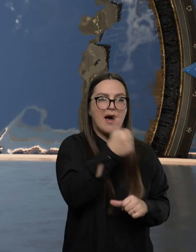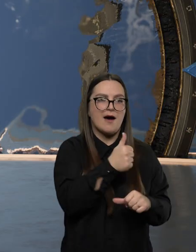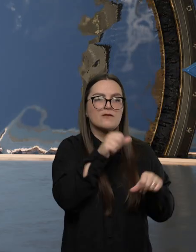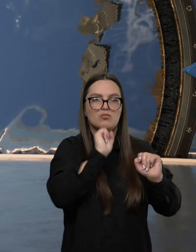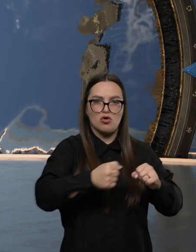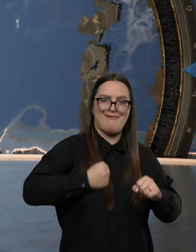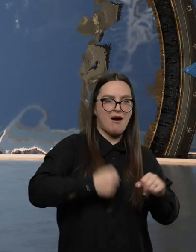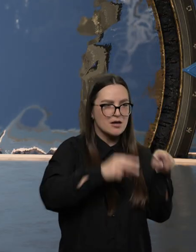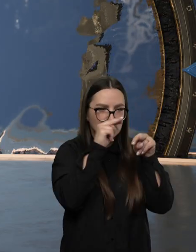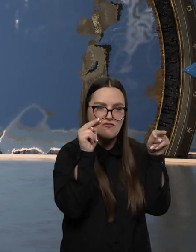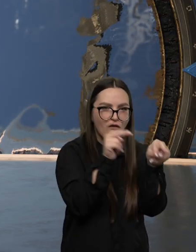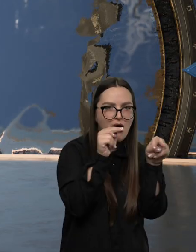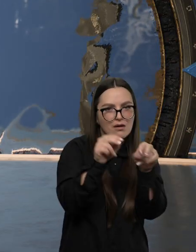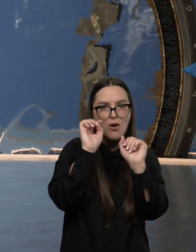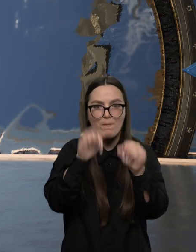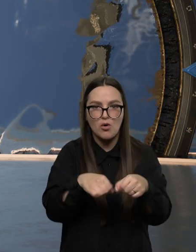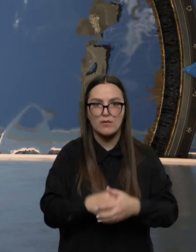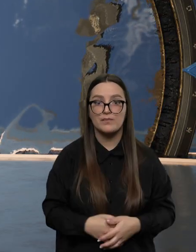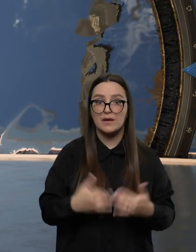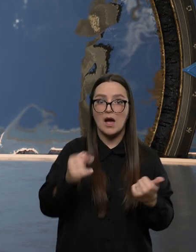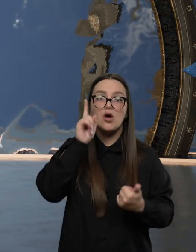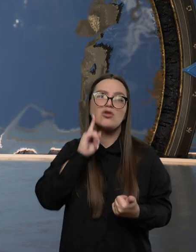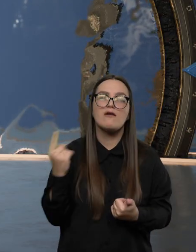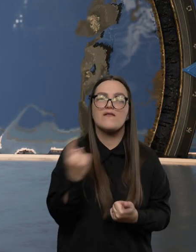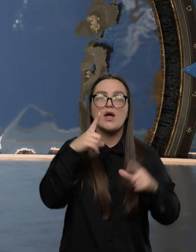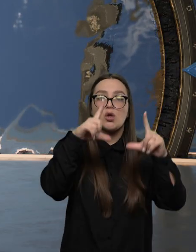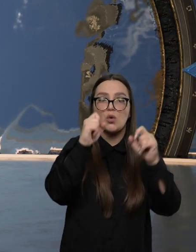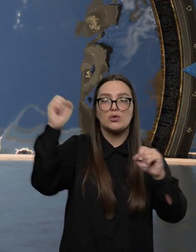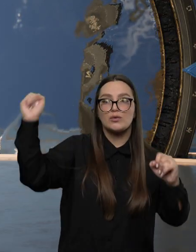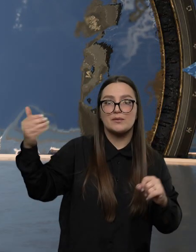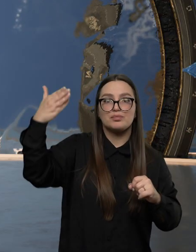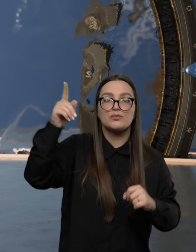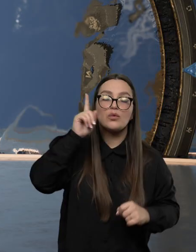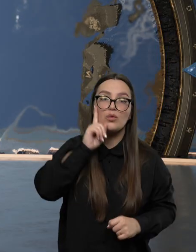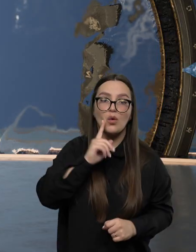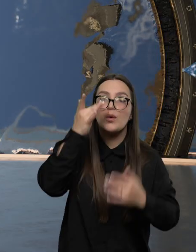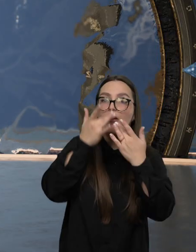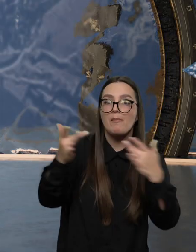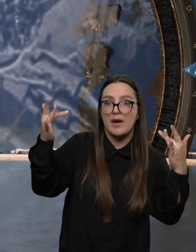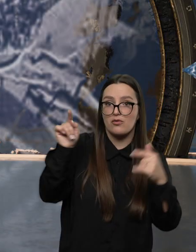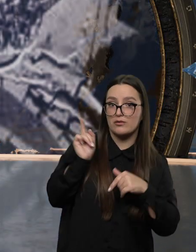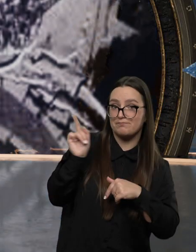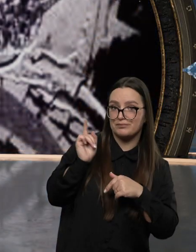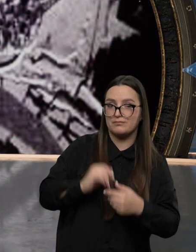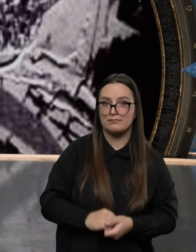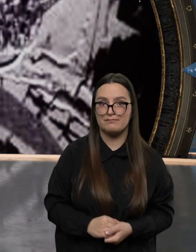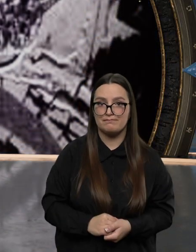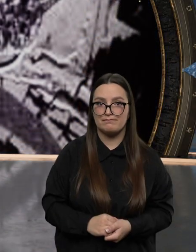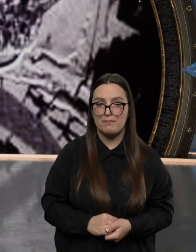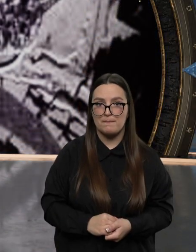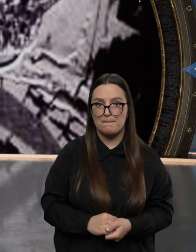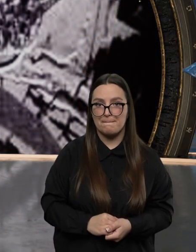žvalgytuvėms, ir noriu parodyti vieną nuotrauką, kad jis